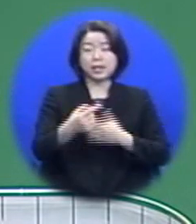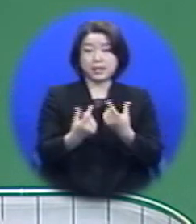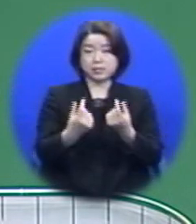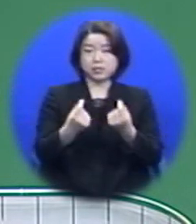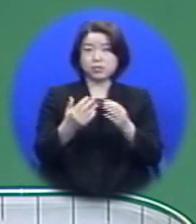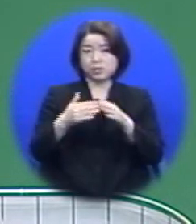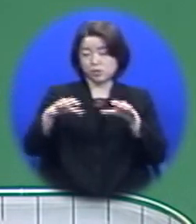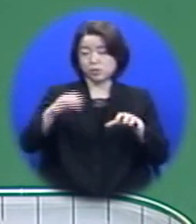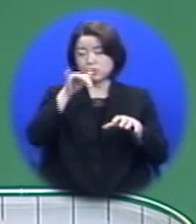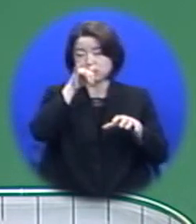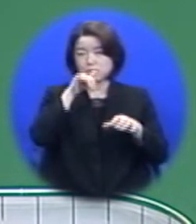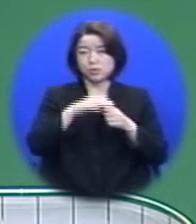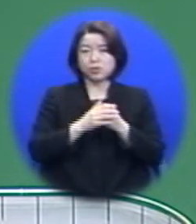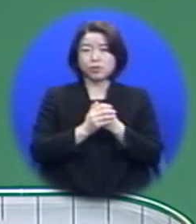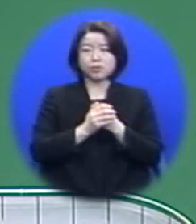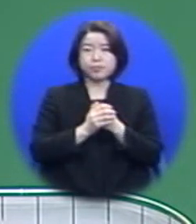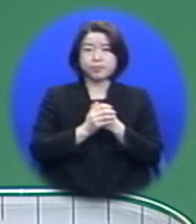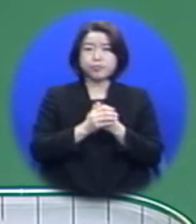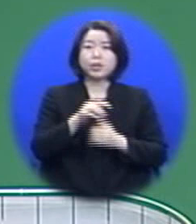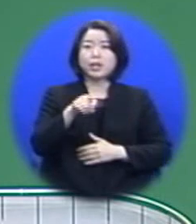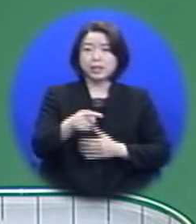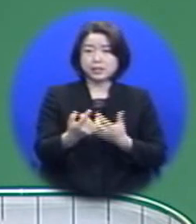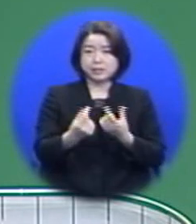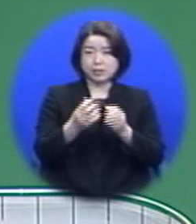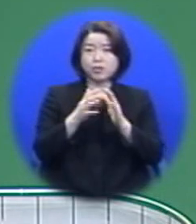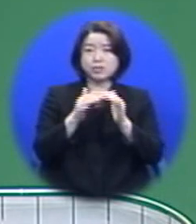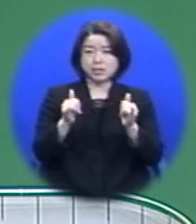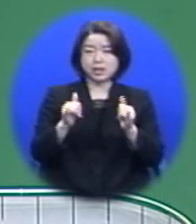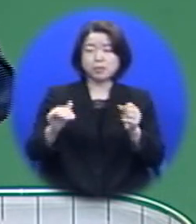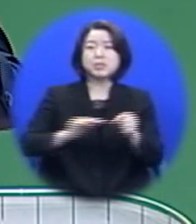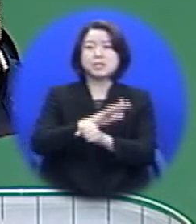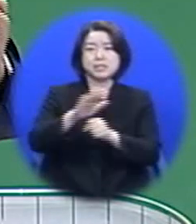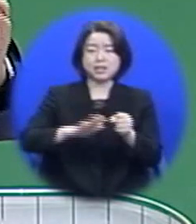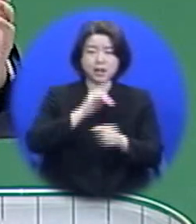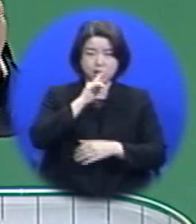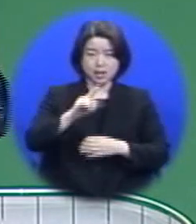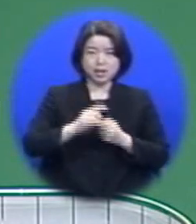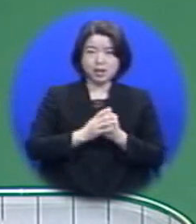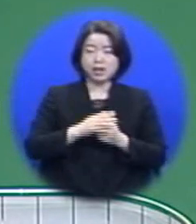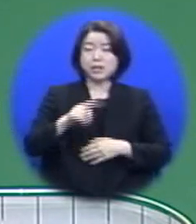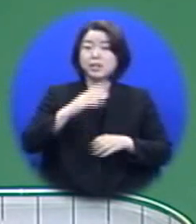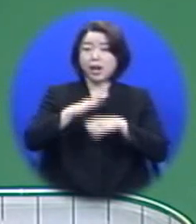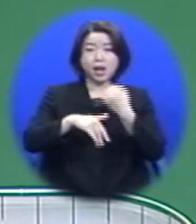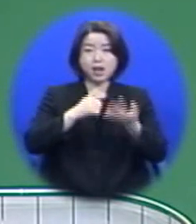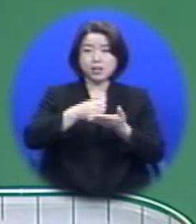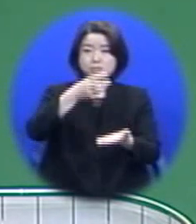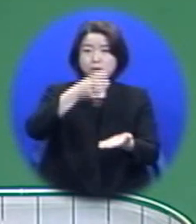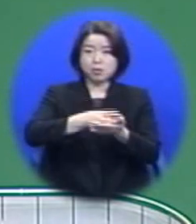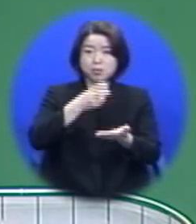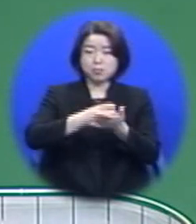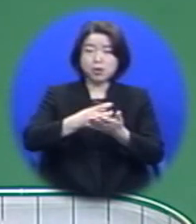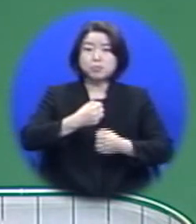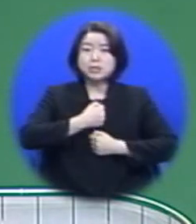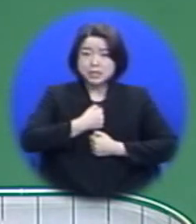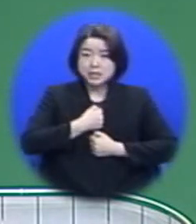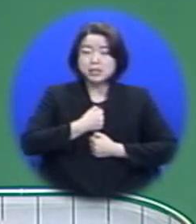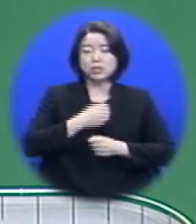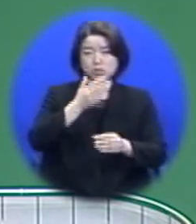있습니다 그런 이웃을 사랑하라 이게 하나님의 계명과 윤리를 지키는 것의